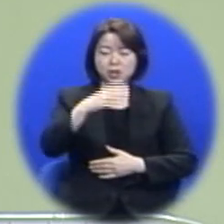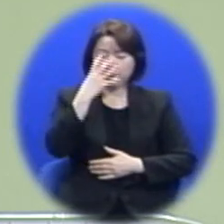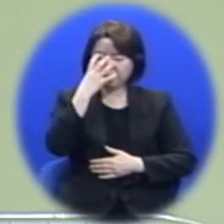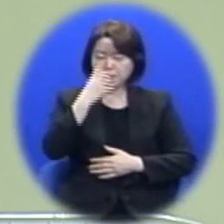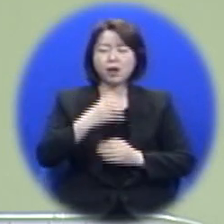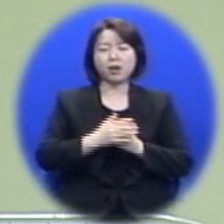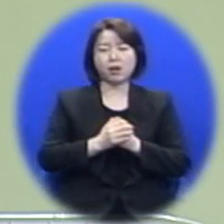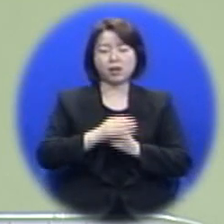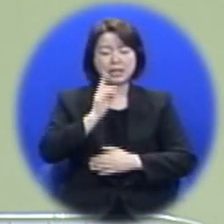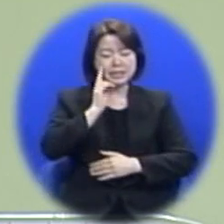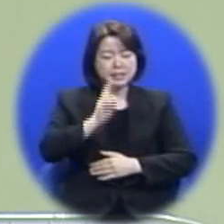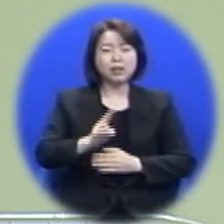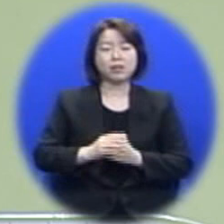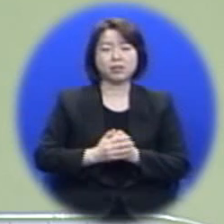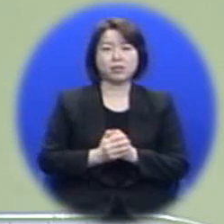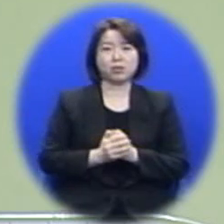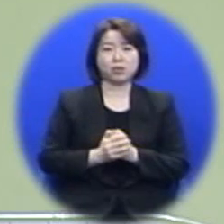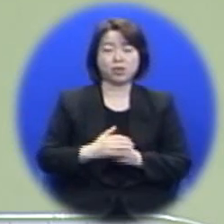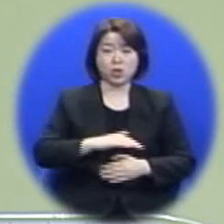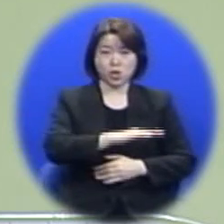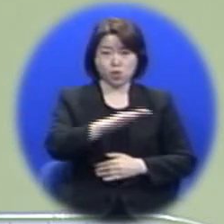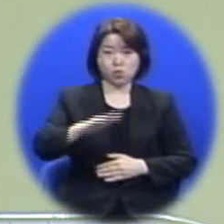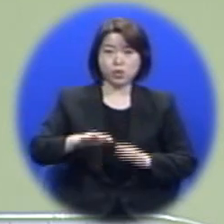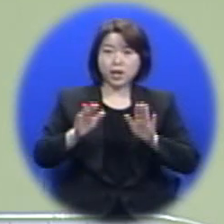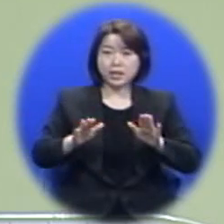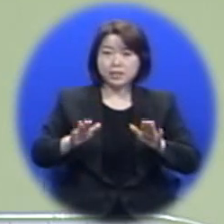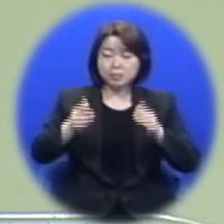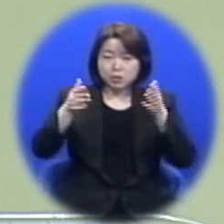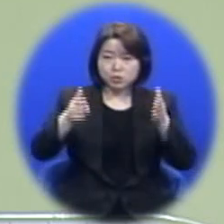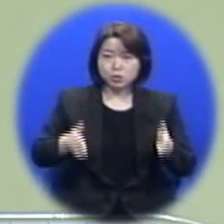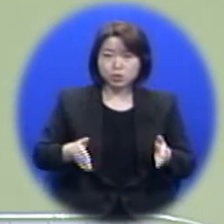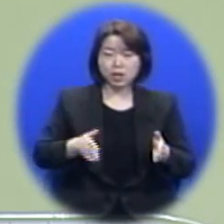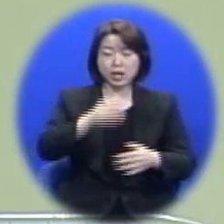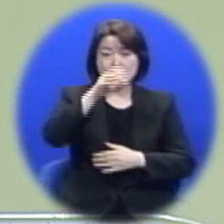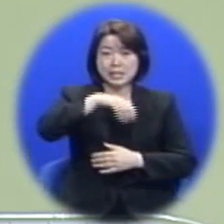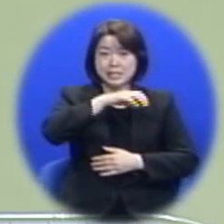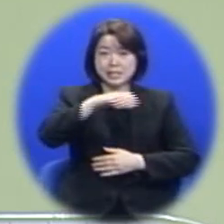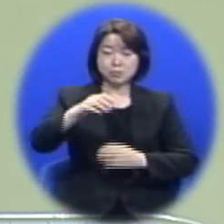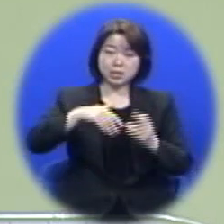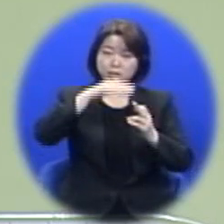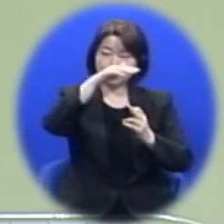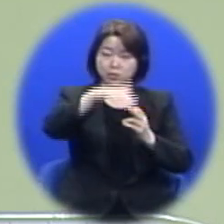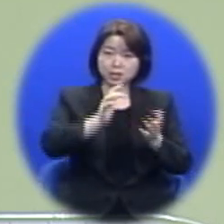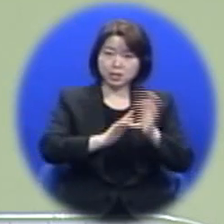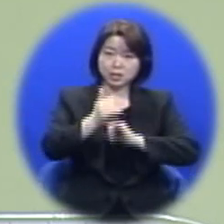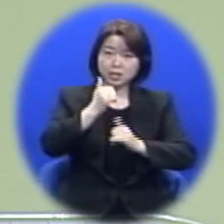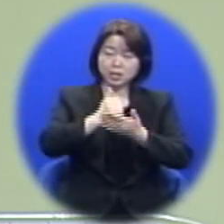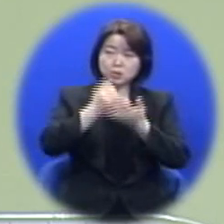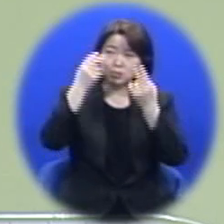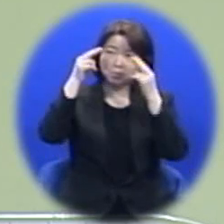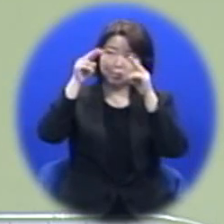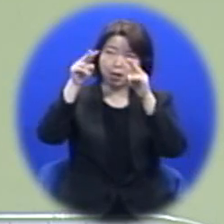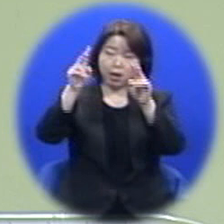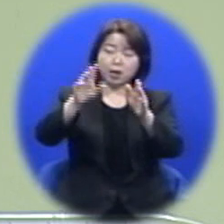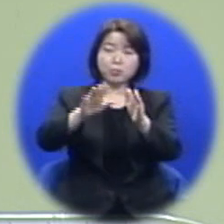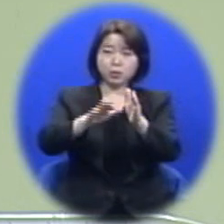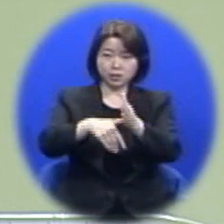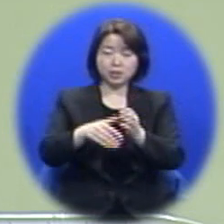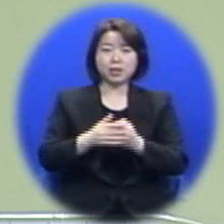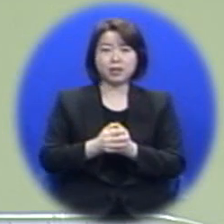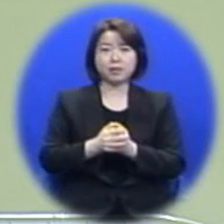정도입니다 우리가 이번 주간에 십자가 동산 해서 십자가의 예수님을 바라볼 때 아마